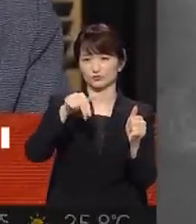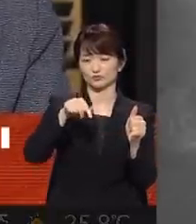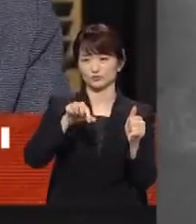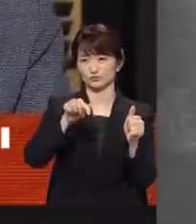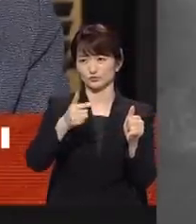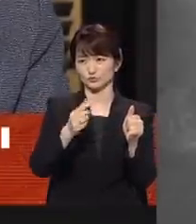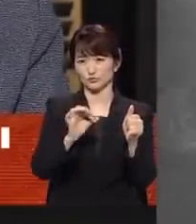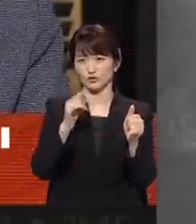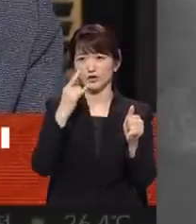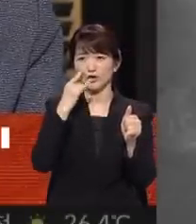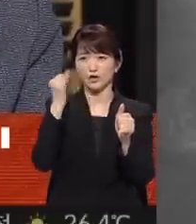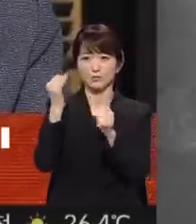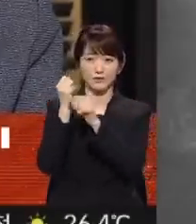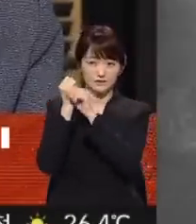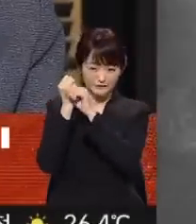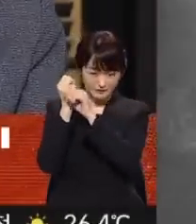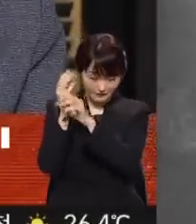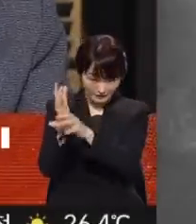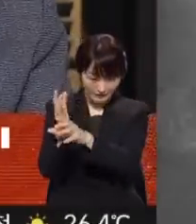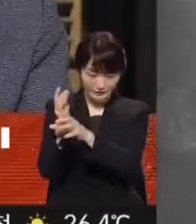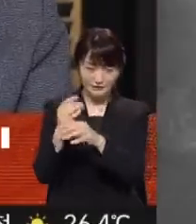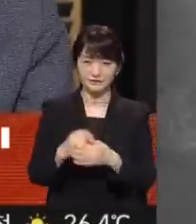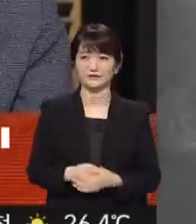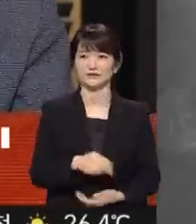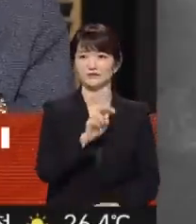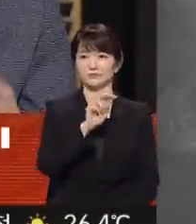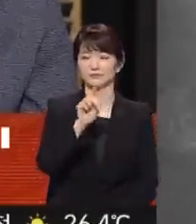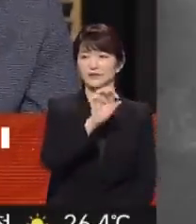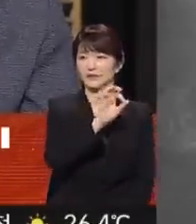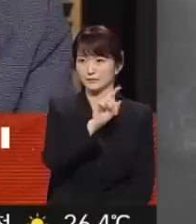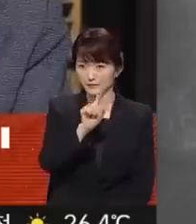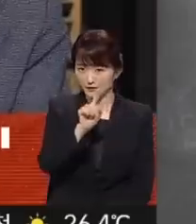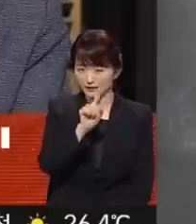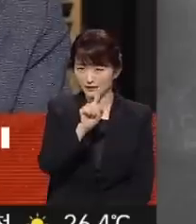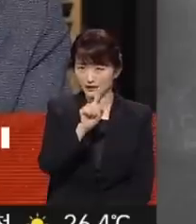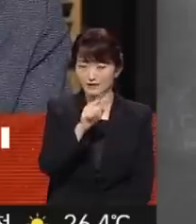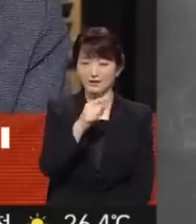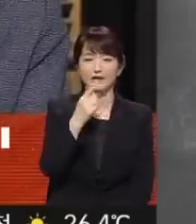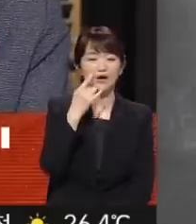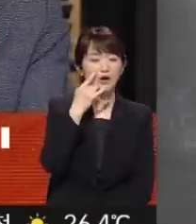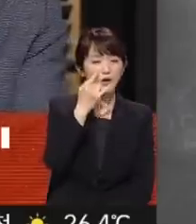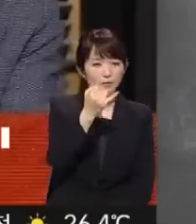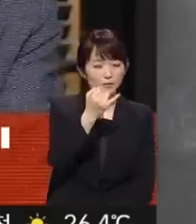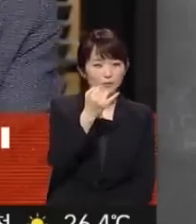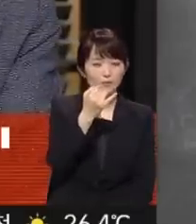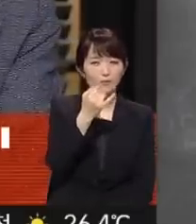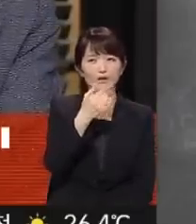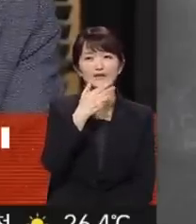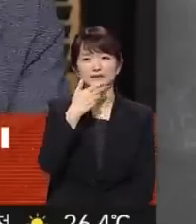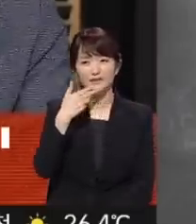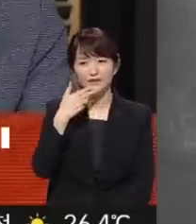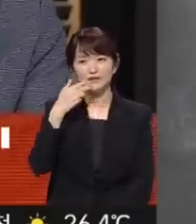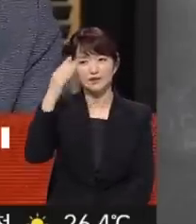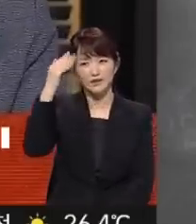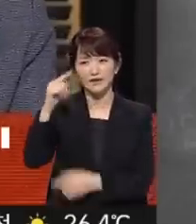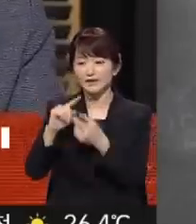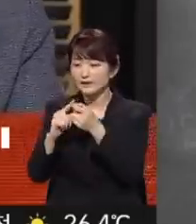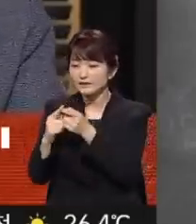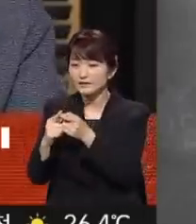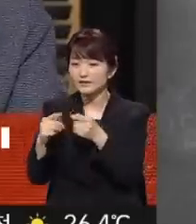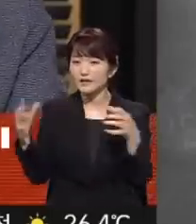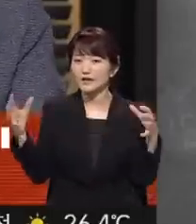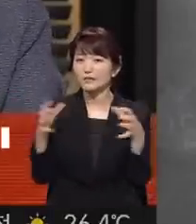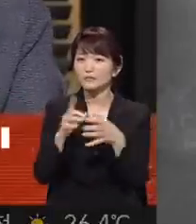상을 당했다. 뭐 그런 뜻이 아닐까. 마마, 마미, 예, 마마, 엄마. 예, 영어, 이런 한글, 그리고 중천공. 예. 그럼 뭐예요,